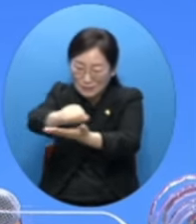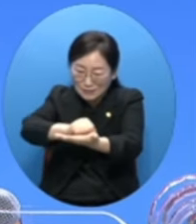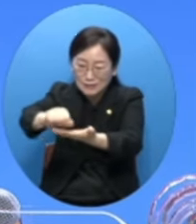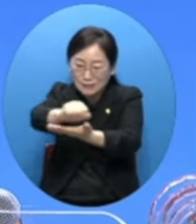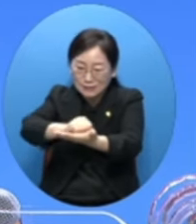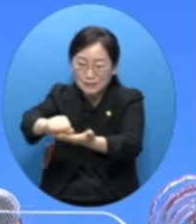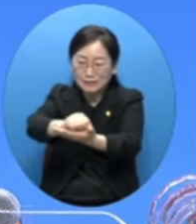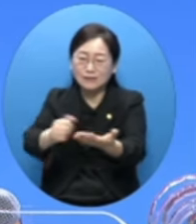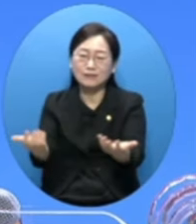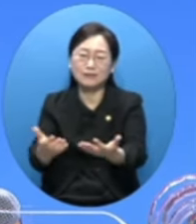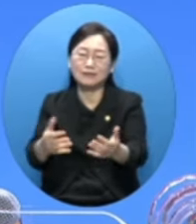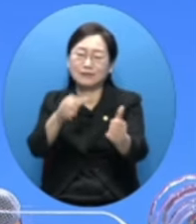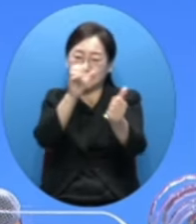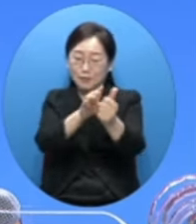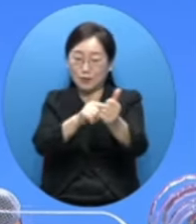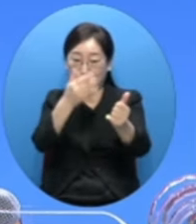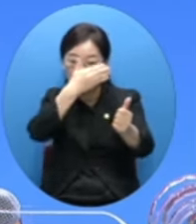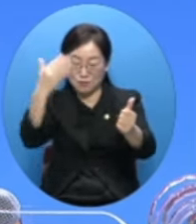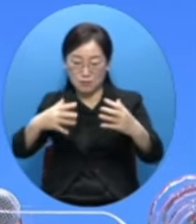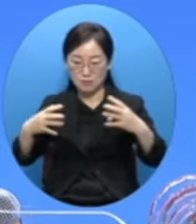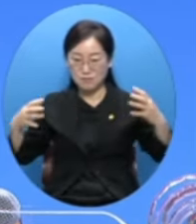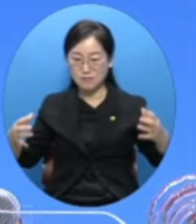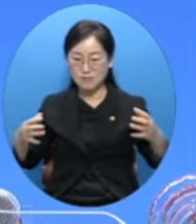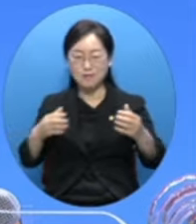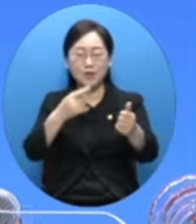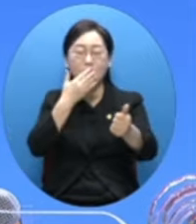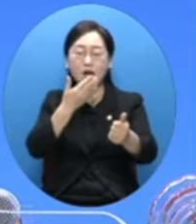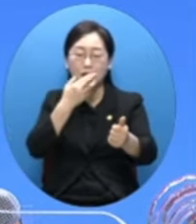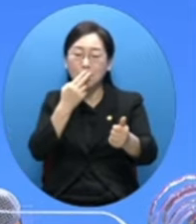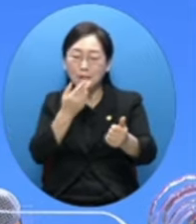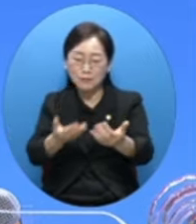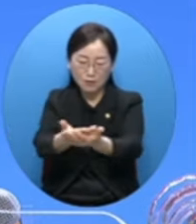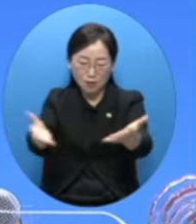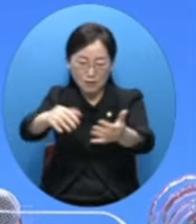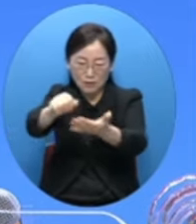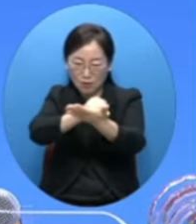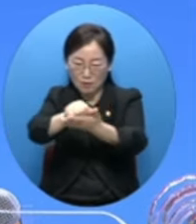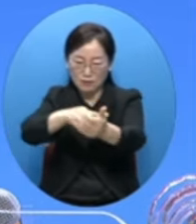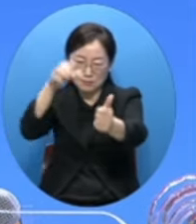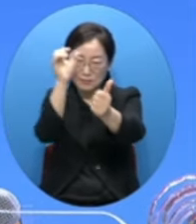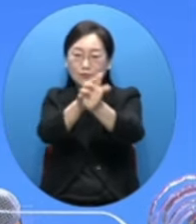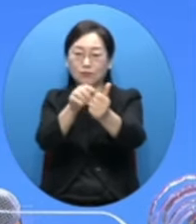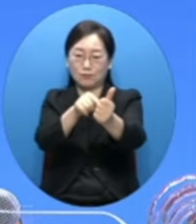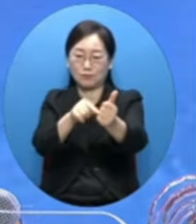맡겼습니다. 젊고 또 덩치가 있으니까 너는 설거지나 해라. 그래서